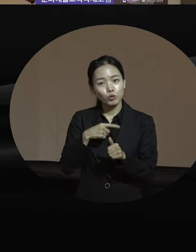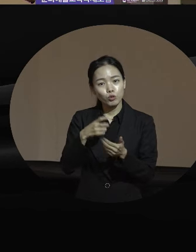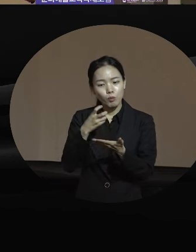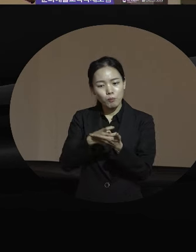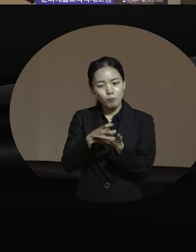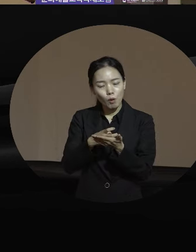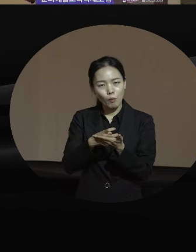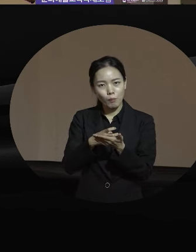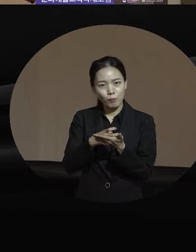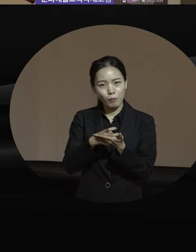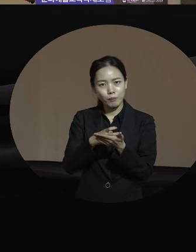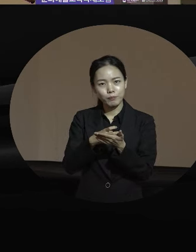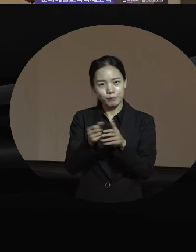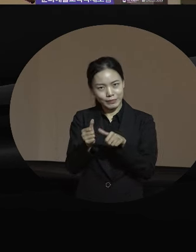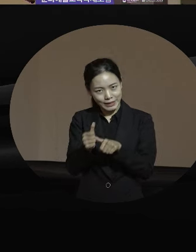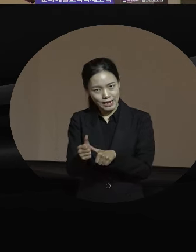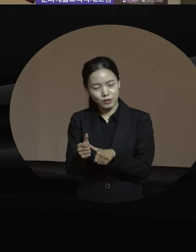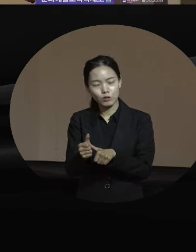속합니다.